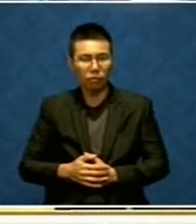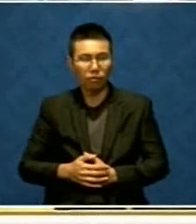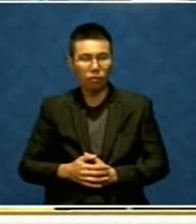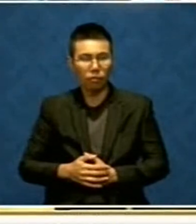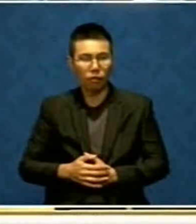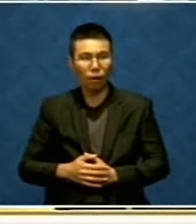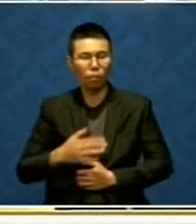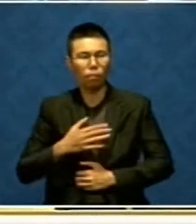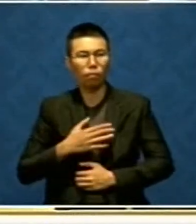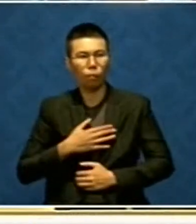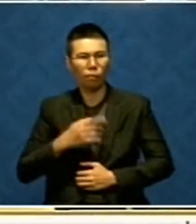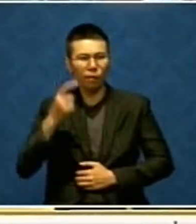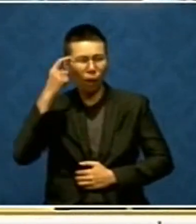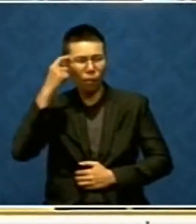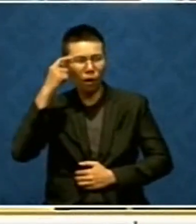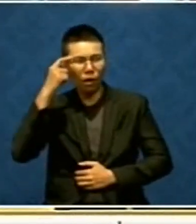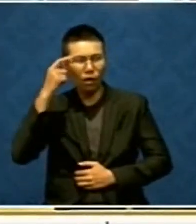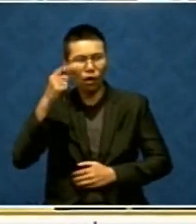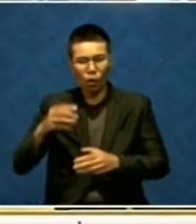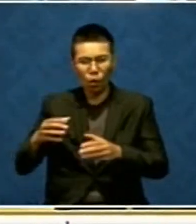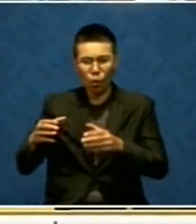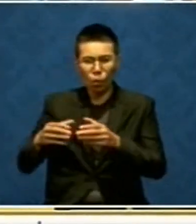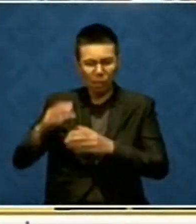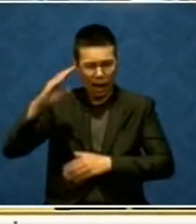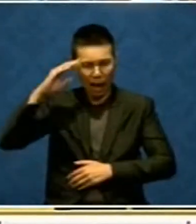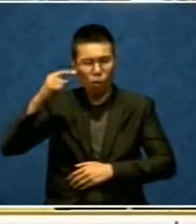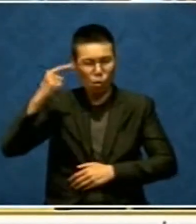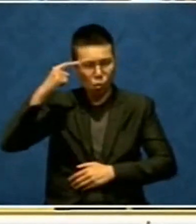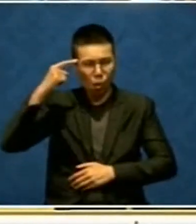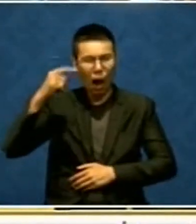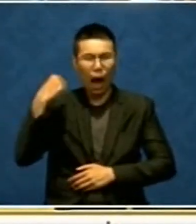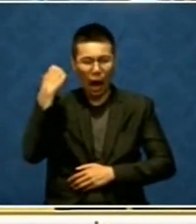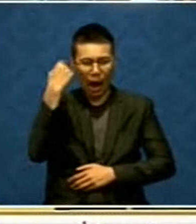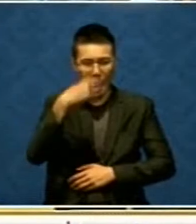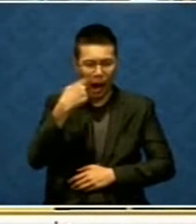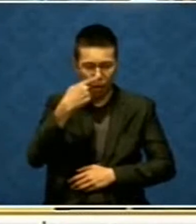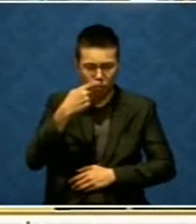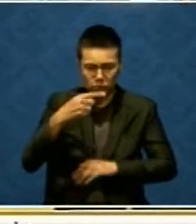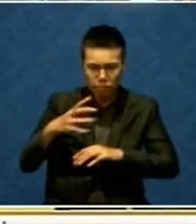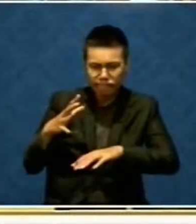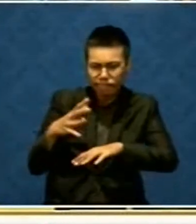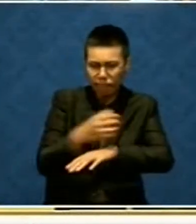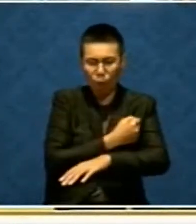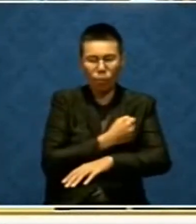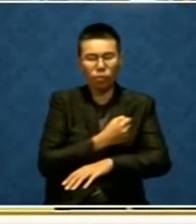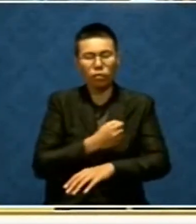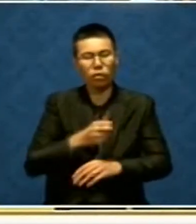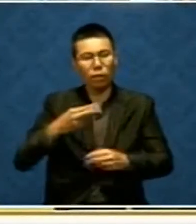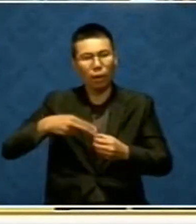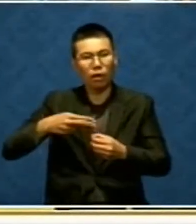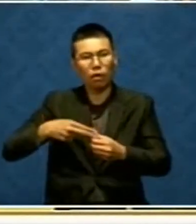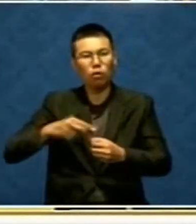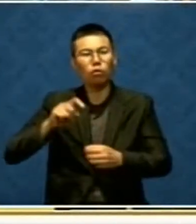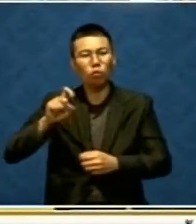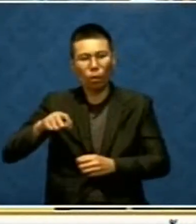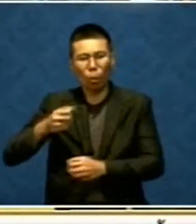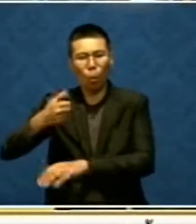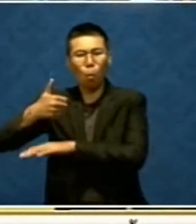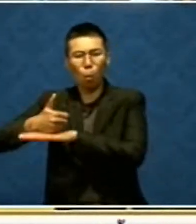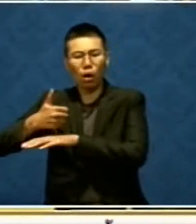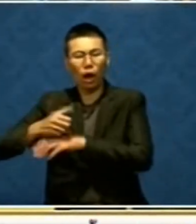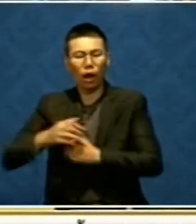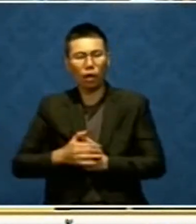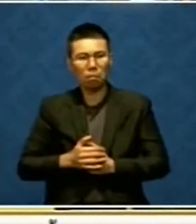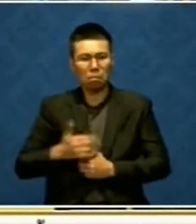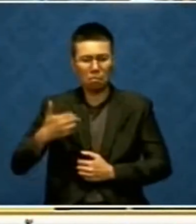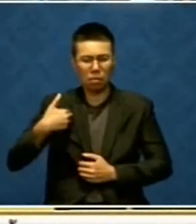จริงๆเราผมเชื่อว่ากองทัพรู้ครับว่าใครเป็นคนเอาไปเพราะว่าคนที่จะทำแบบนี้ได้มันมีไม่กี่คนหรอกครับมันต้องเป็นผู้บังคับบัญชาอยู่แล้วทหารนี่เฝ้าหน้